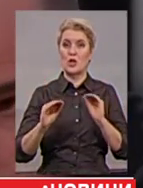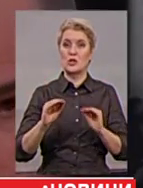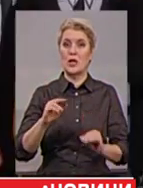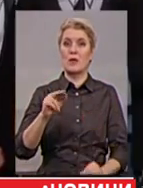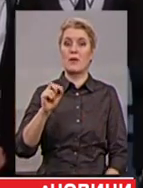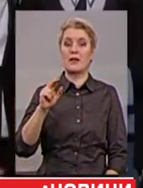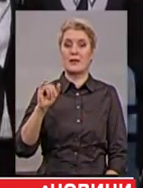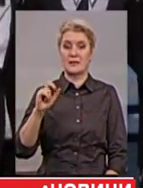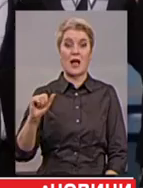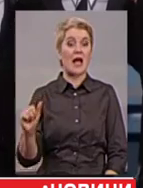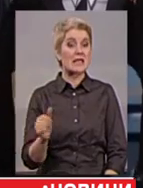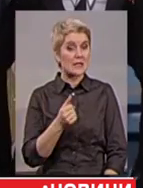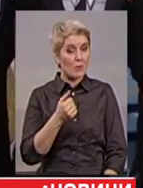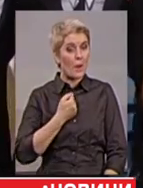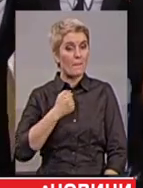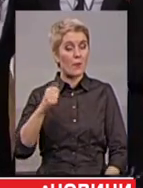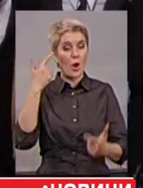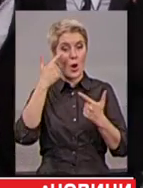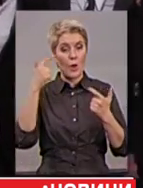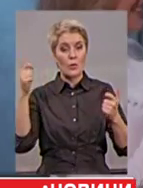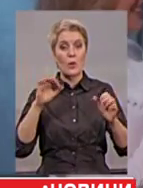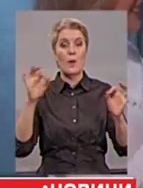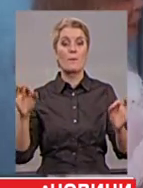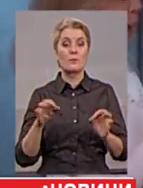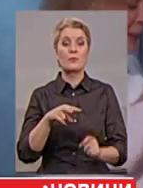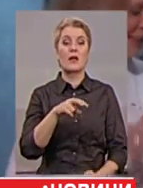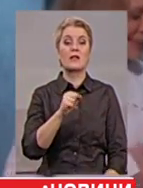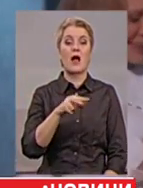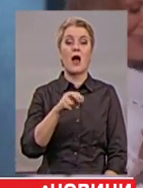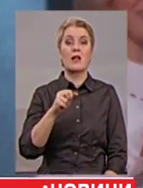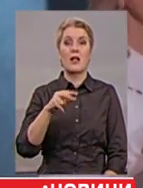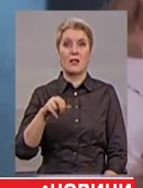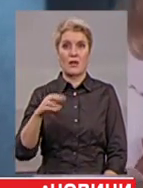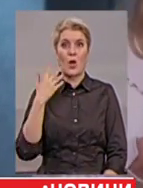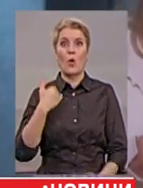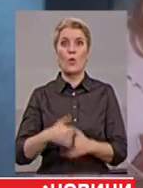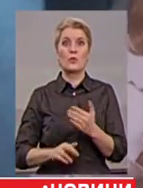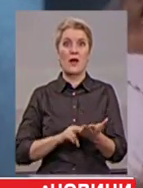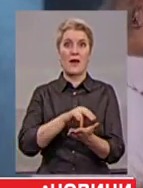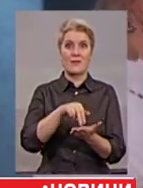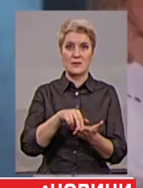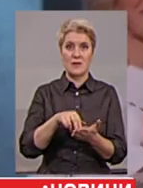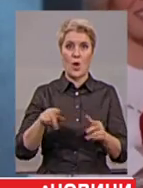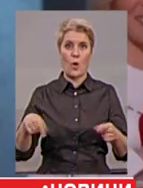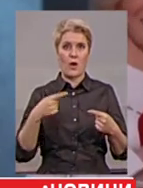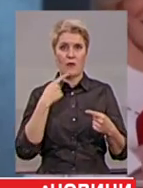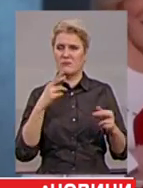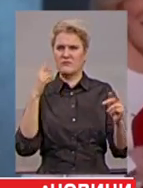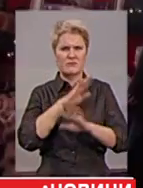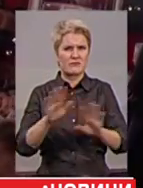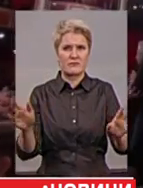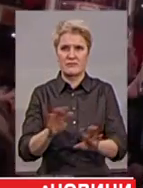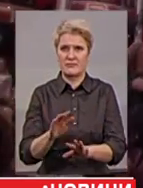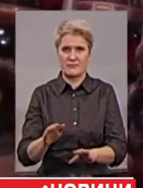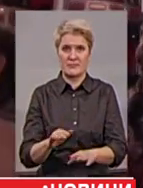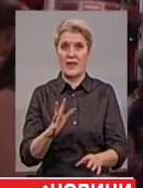кур'йозу. Спершу переможцем оголосили мюзикл «Ла-Ла Ленд». І коли творці фільму вже були на сцені, організатори заявили, що помилилися.